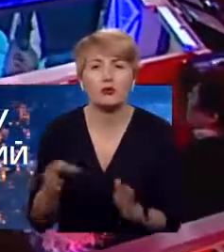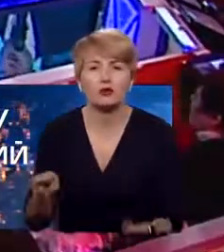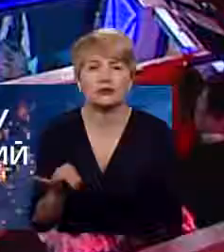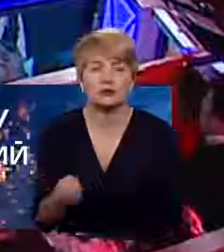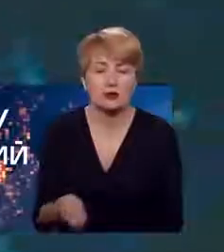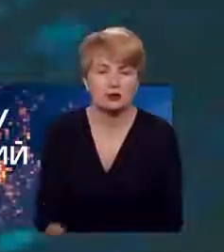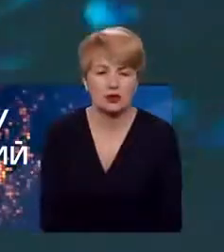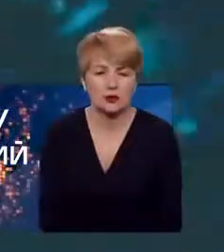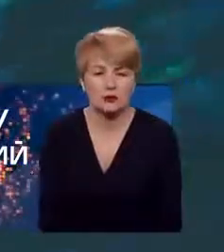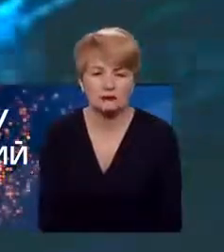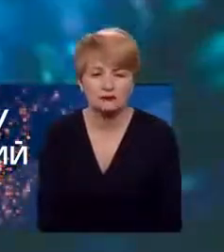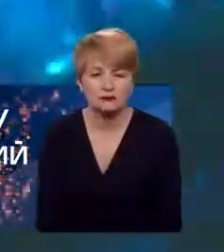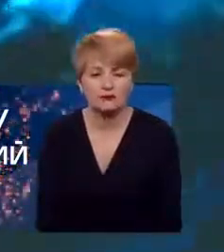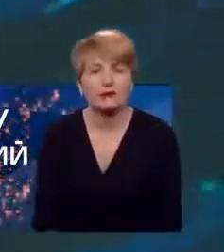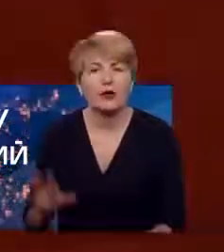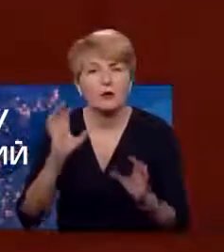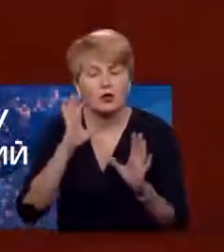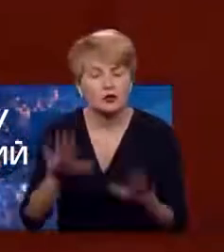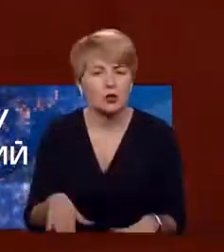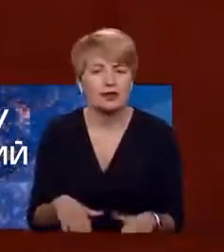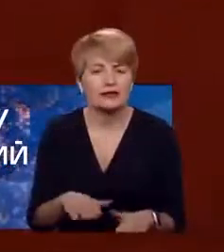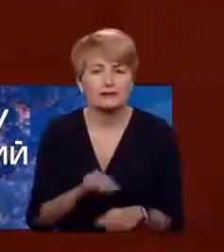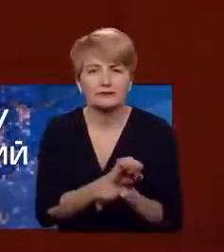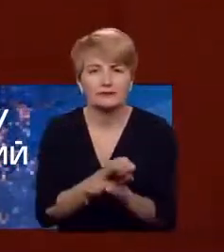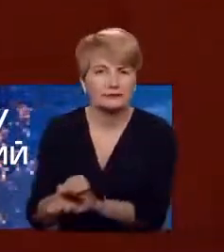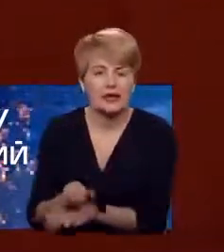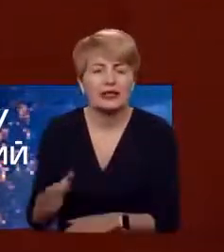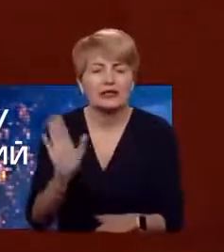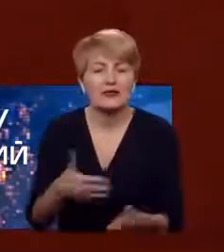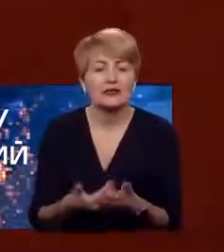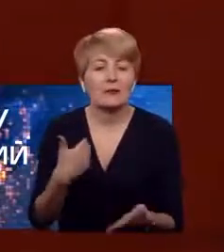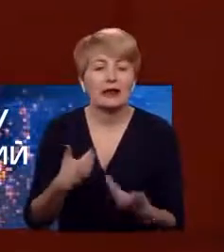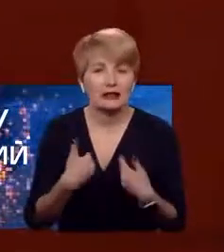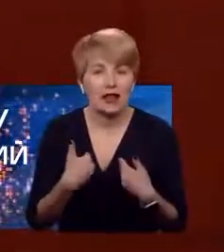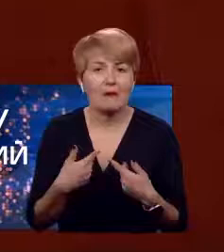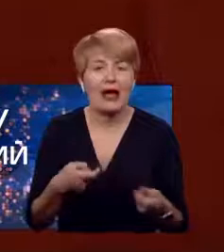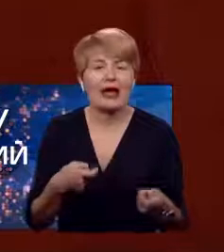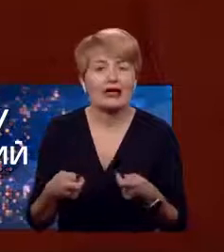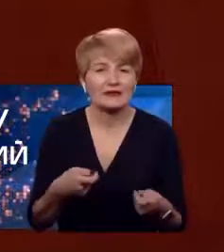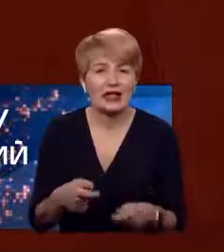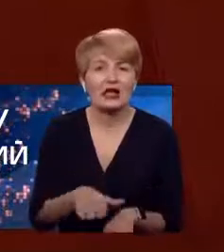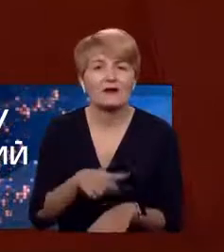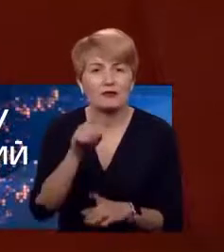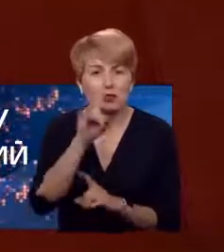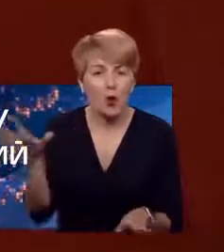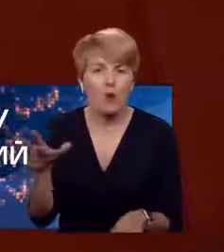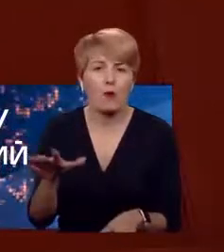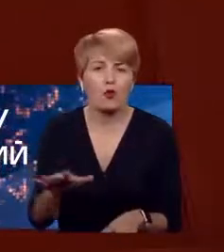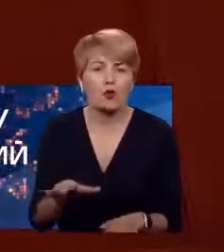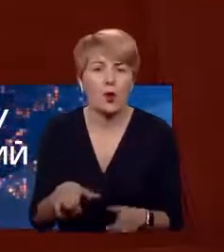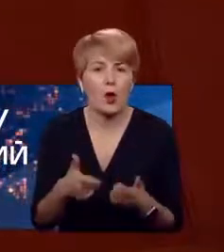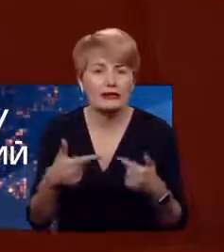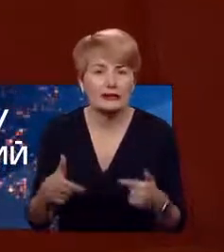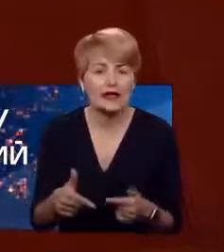договорилися. У мене чисто політичне. Послухайте, давайте перед нами керівник відомої організації. Економічне